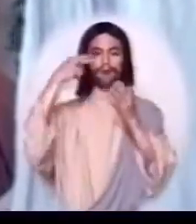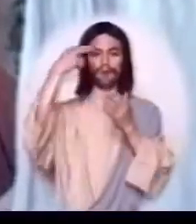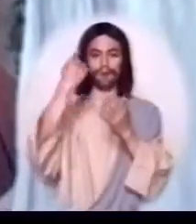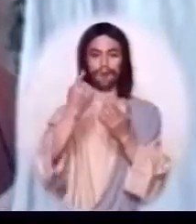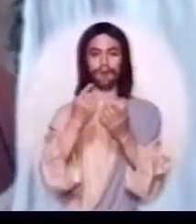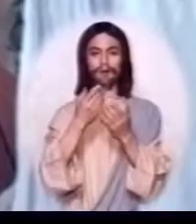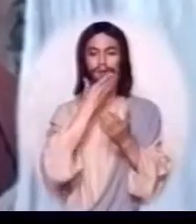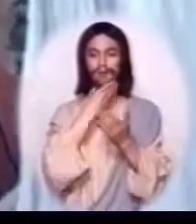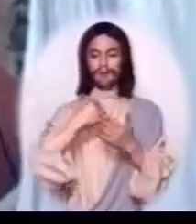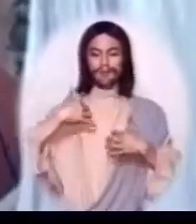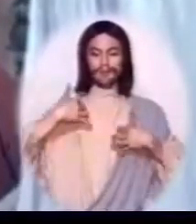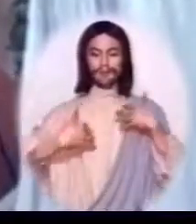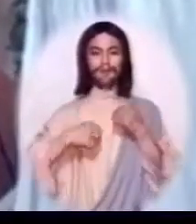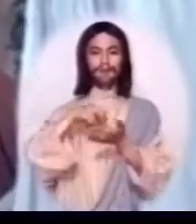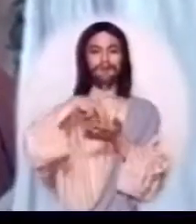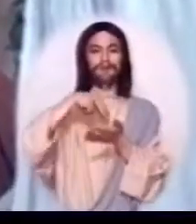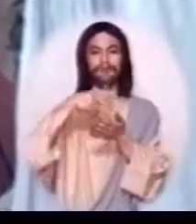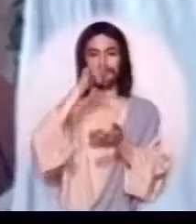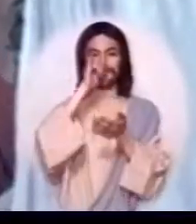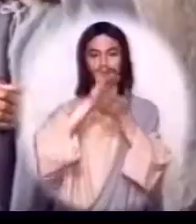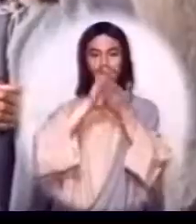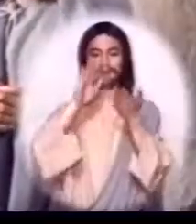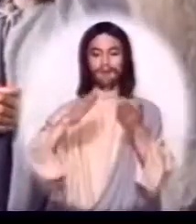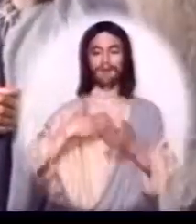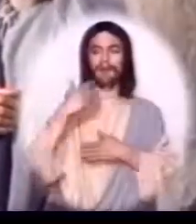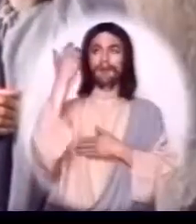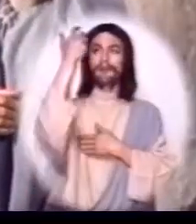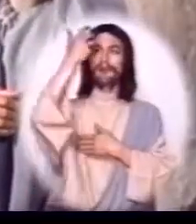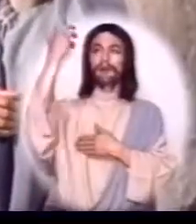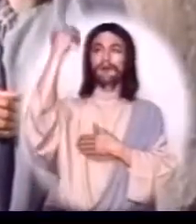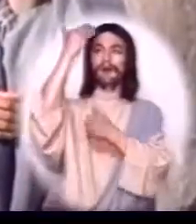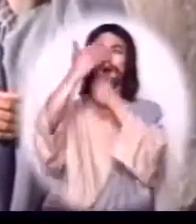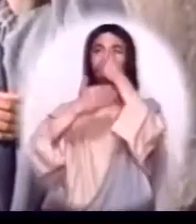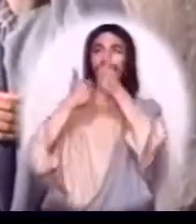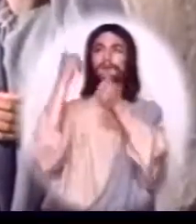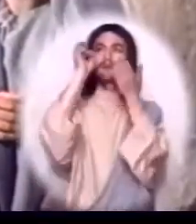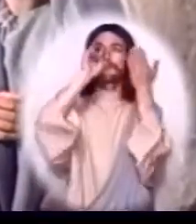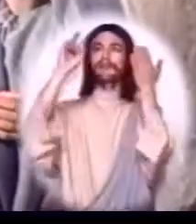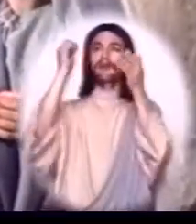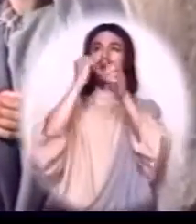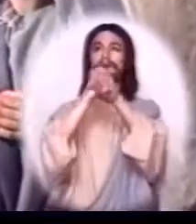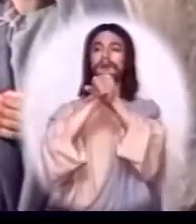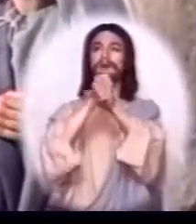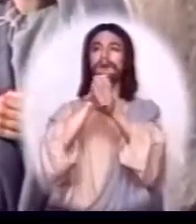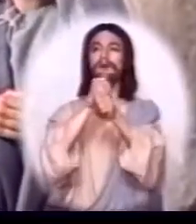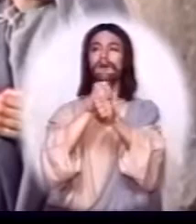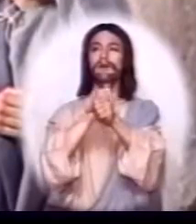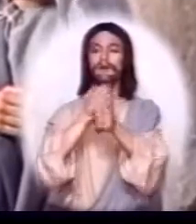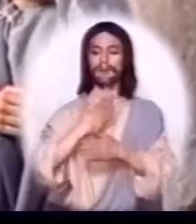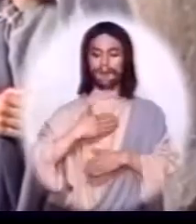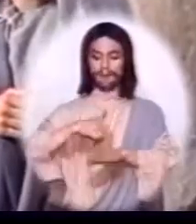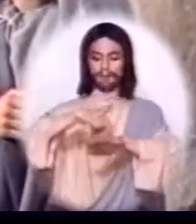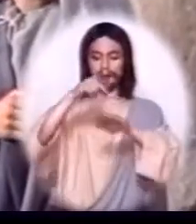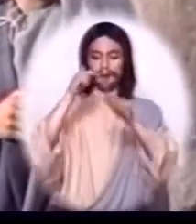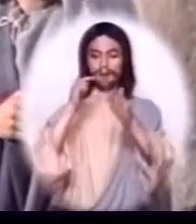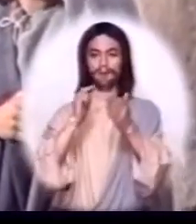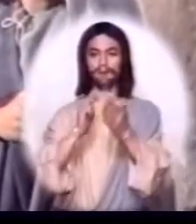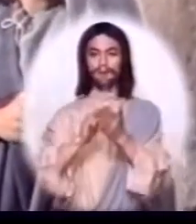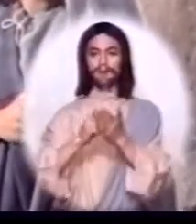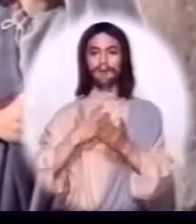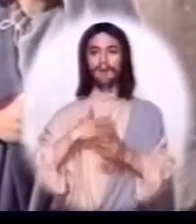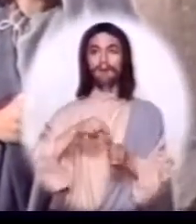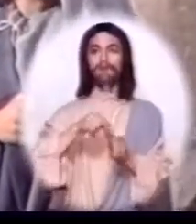있던 아이가 복 중에서 기뻐 뛰놀았다. 내 영혼이 하나님을 찬양하며 내